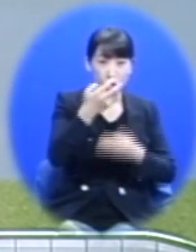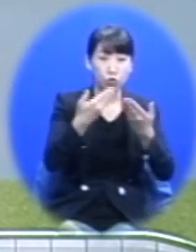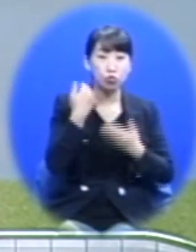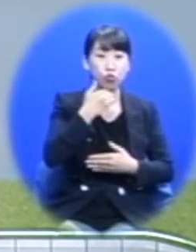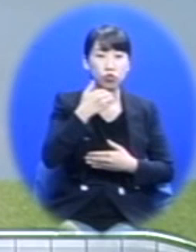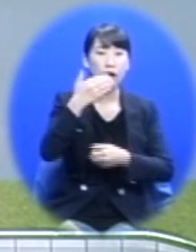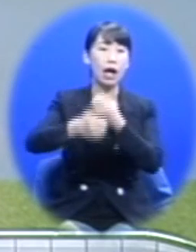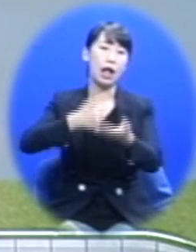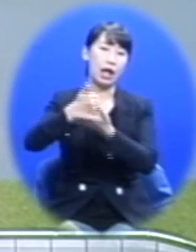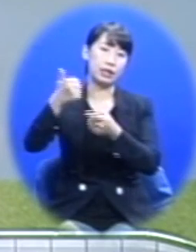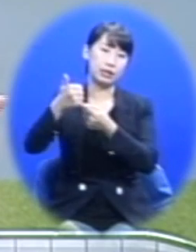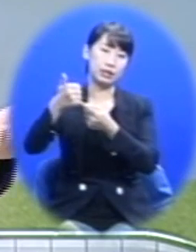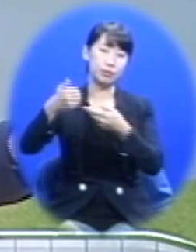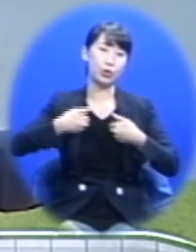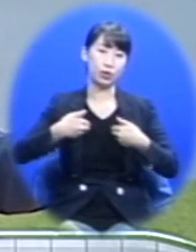왕이라고